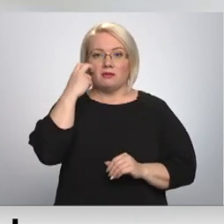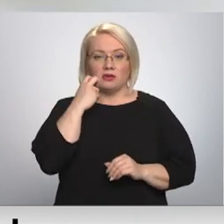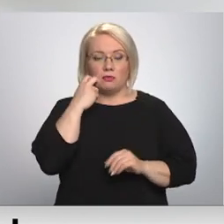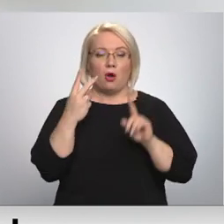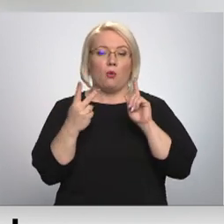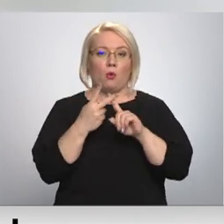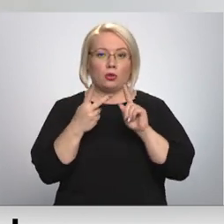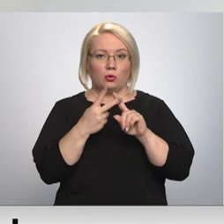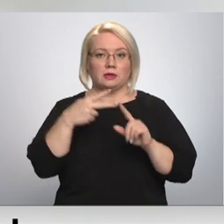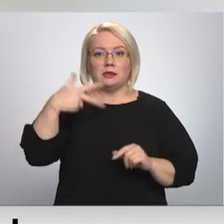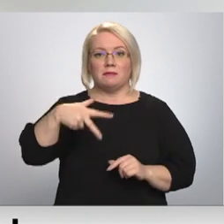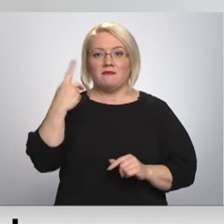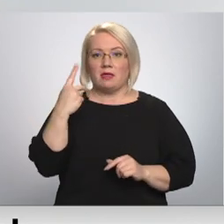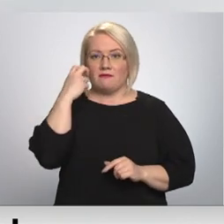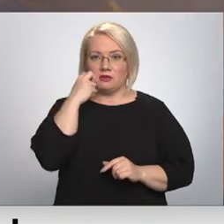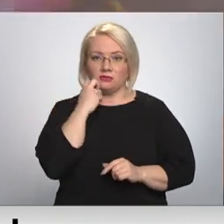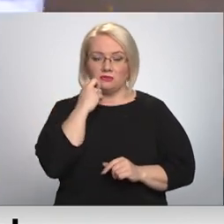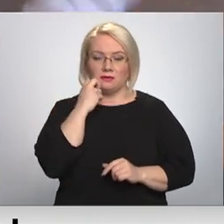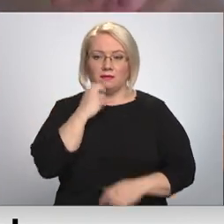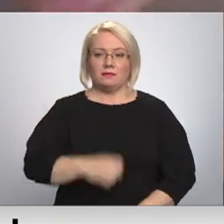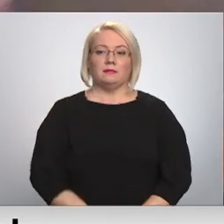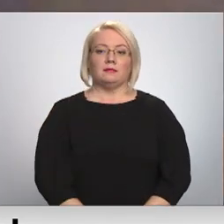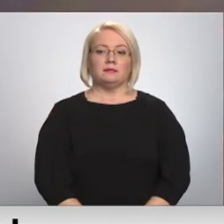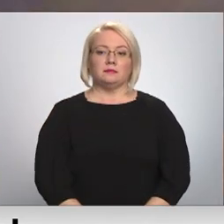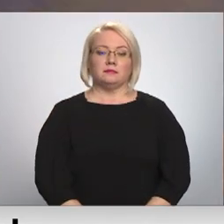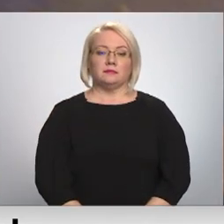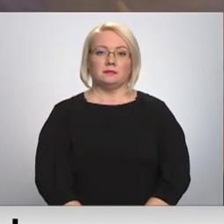otro gandrīz 31 gada vecumā.